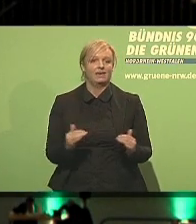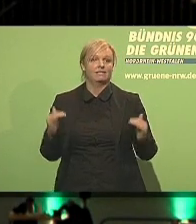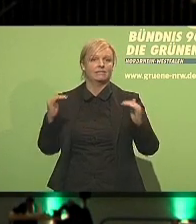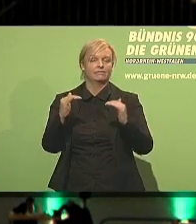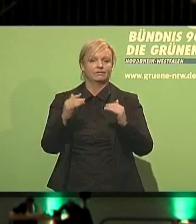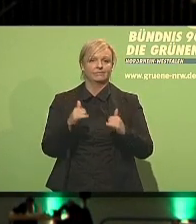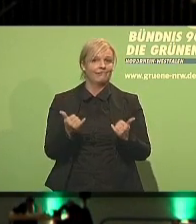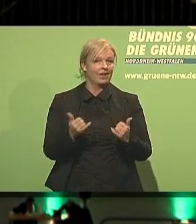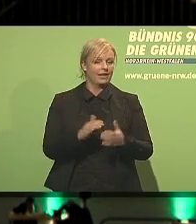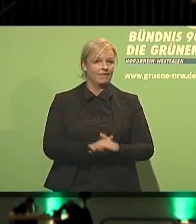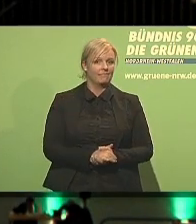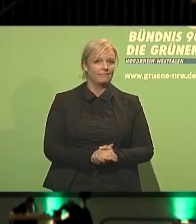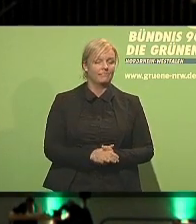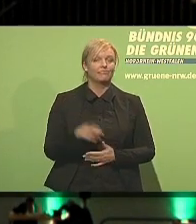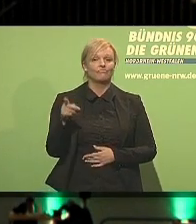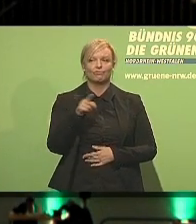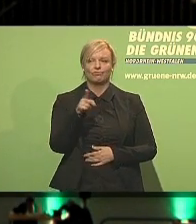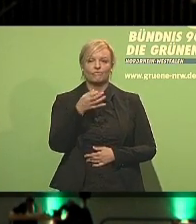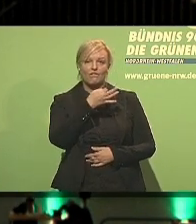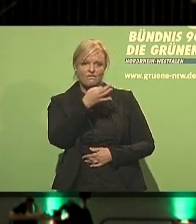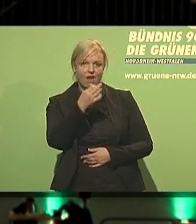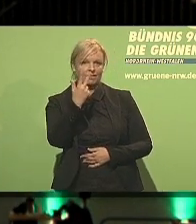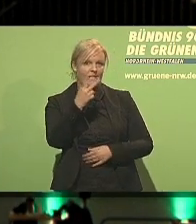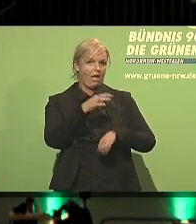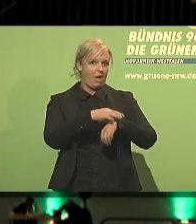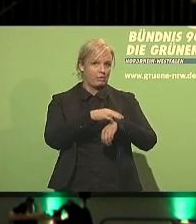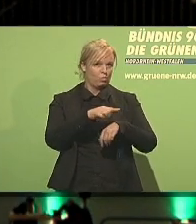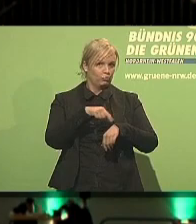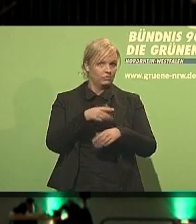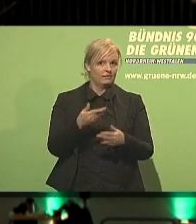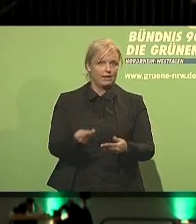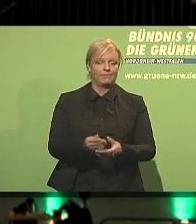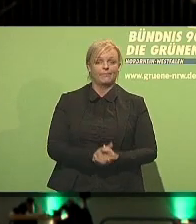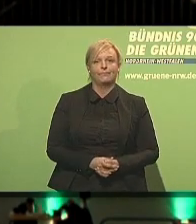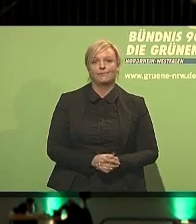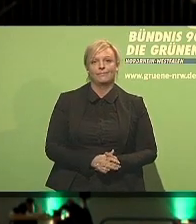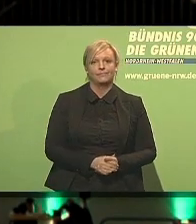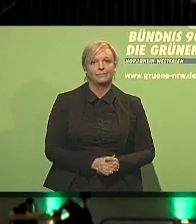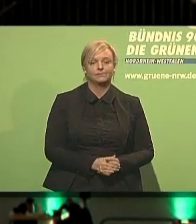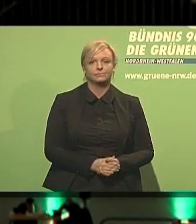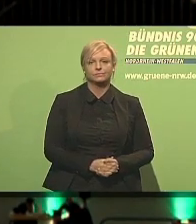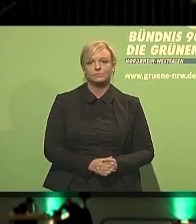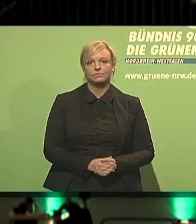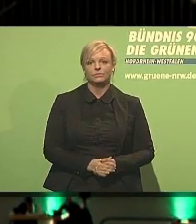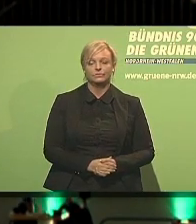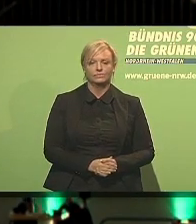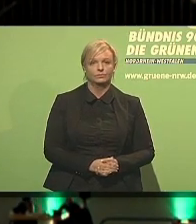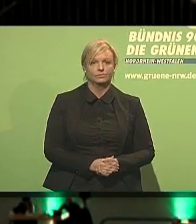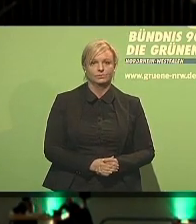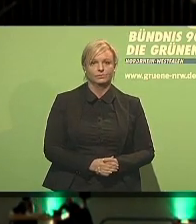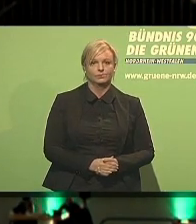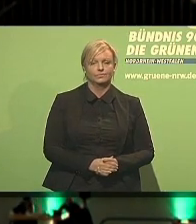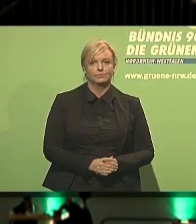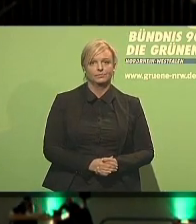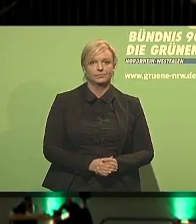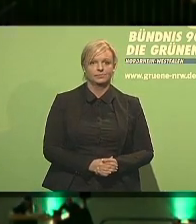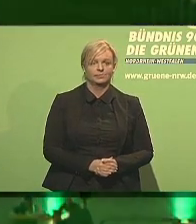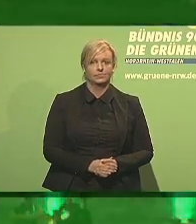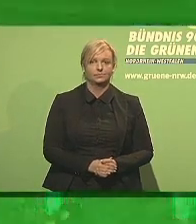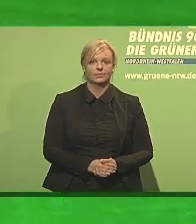Du hast zur Beantwortung dieser Fragen 3 Minuten Zeit.